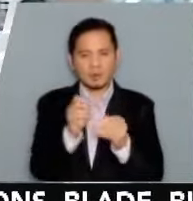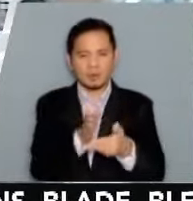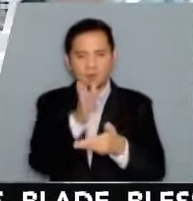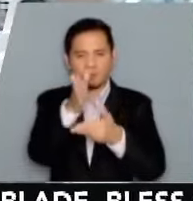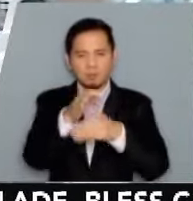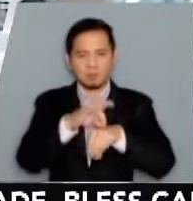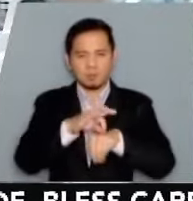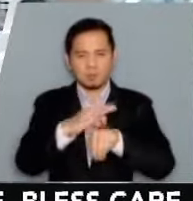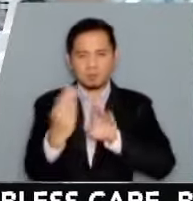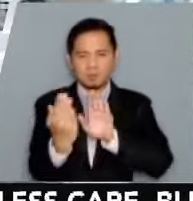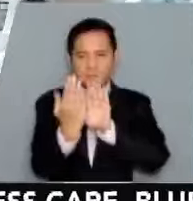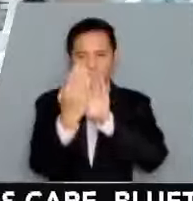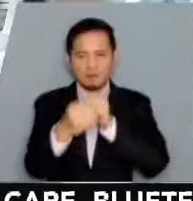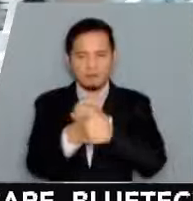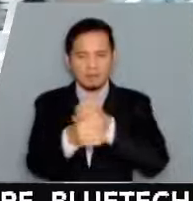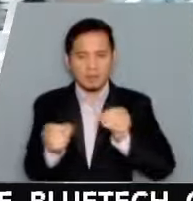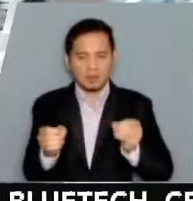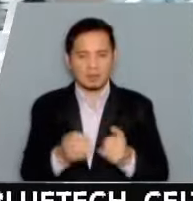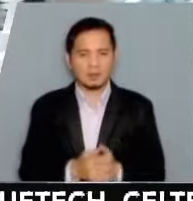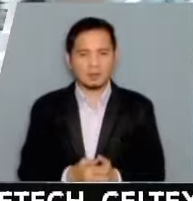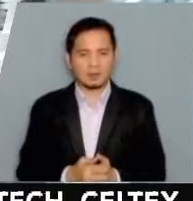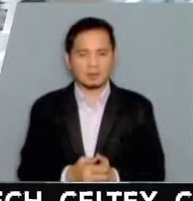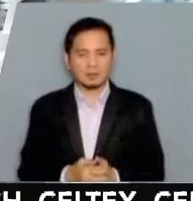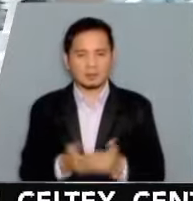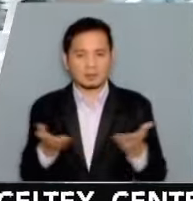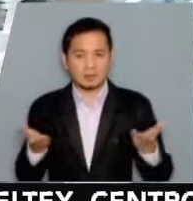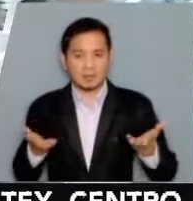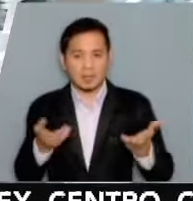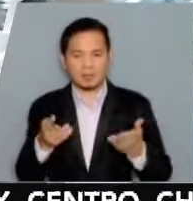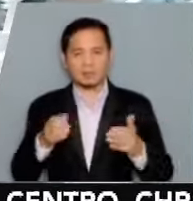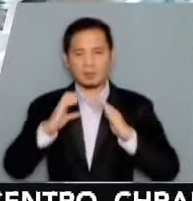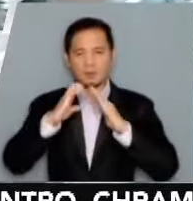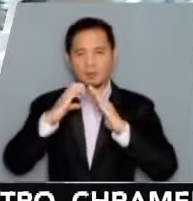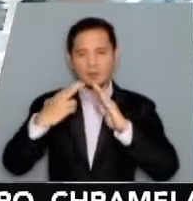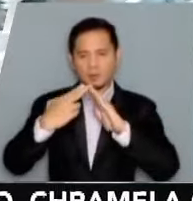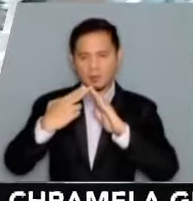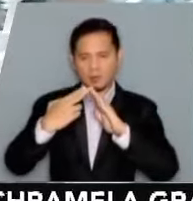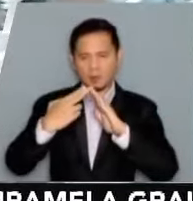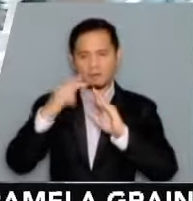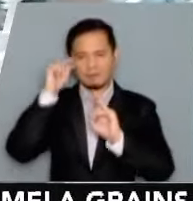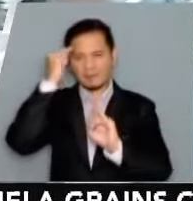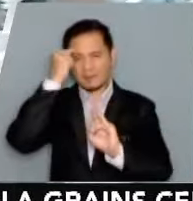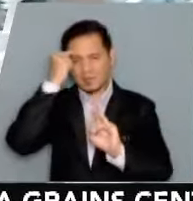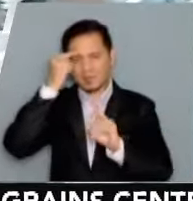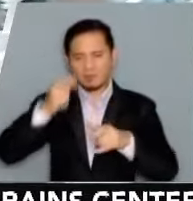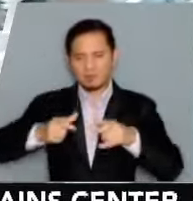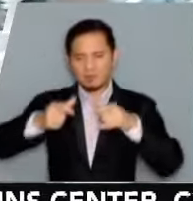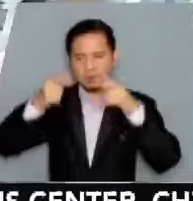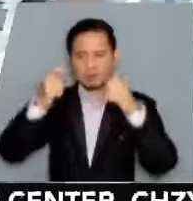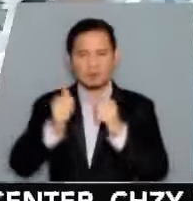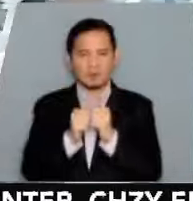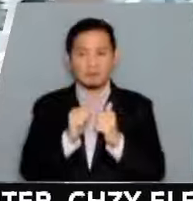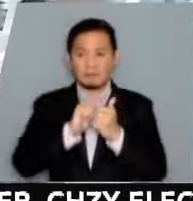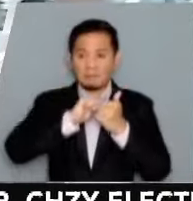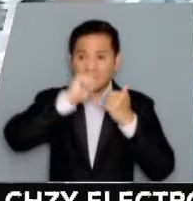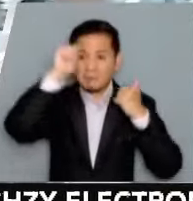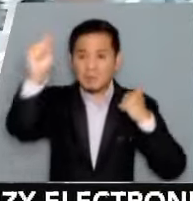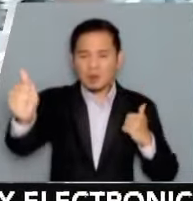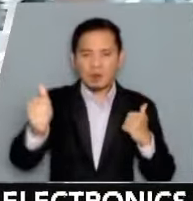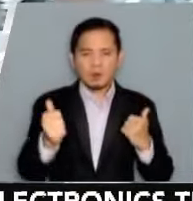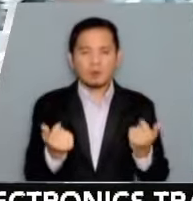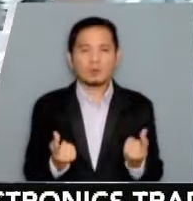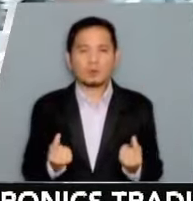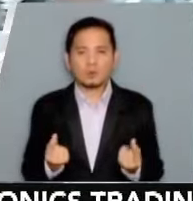branch po normally nasa Kapitolyo yan e So kung nasa malalayo kang lugar ang logical po and